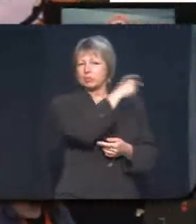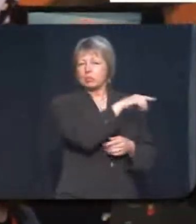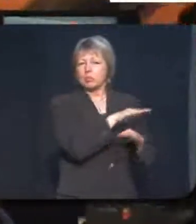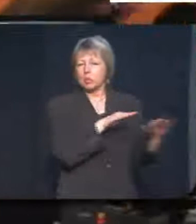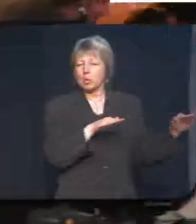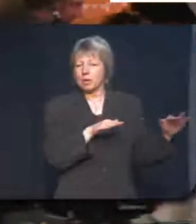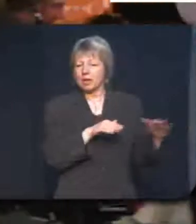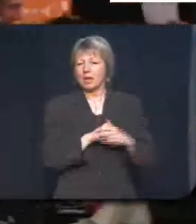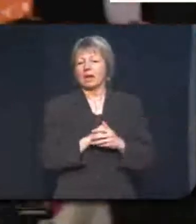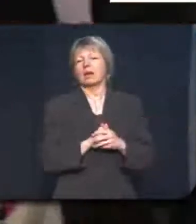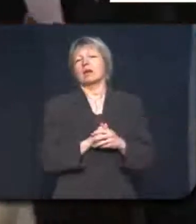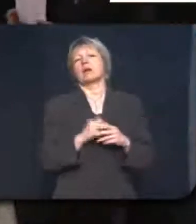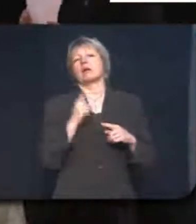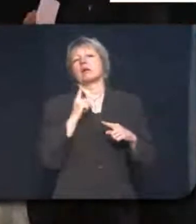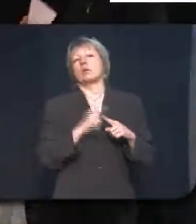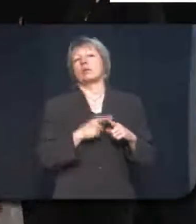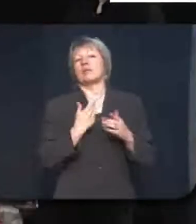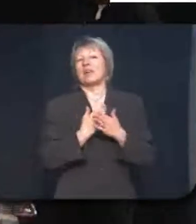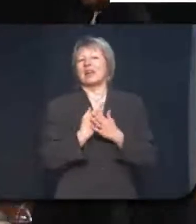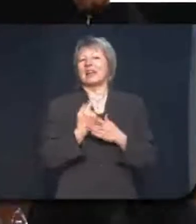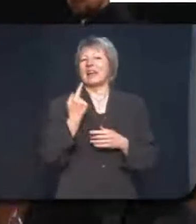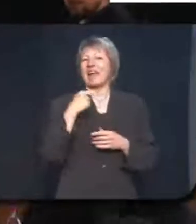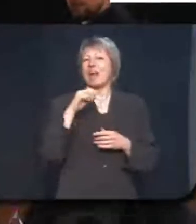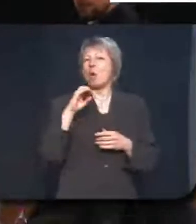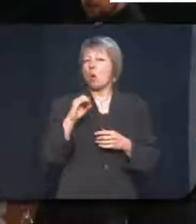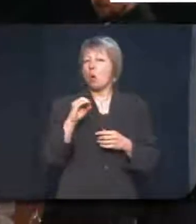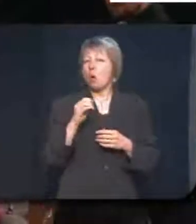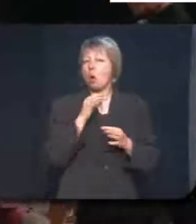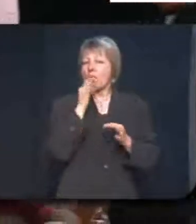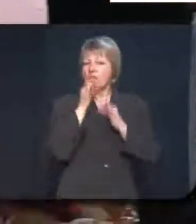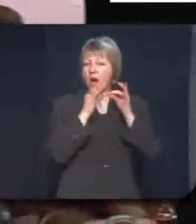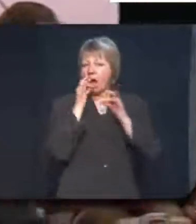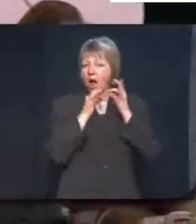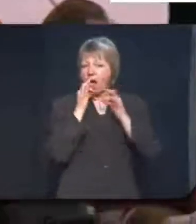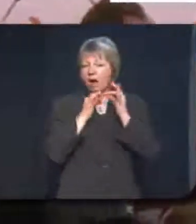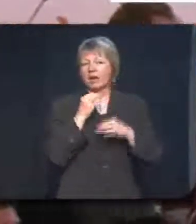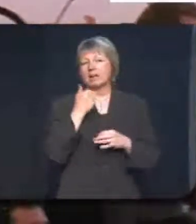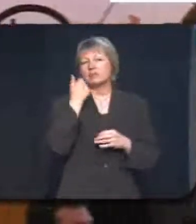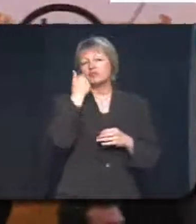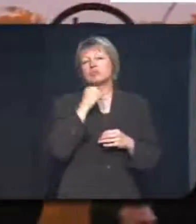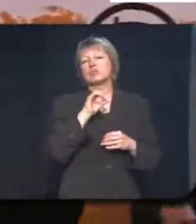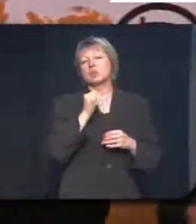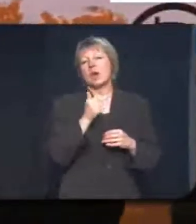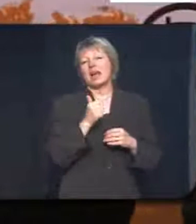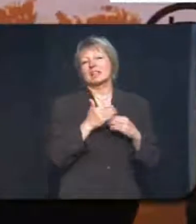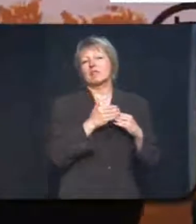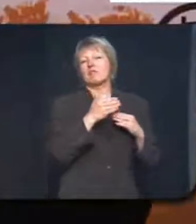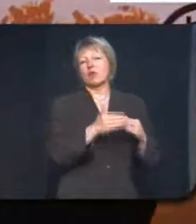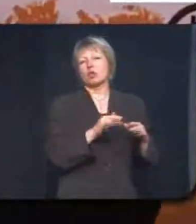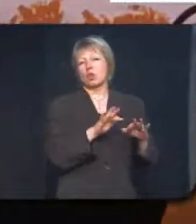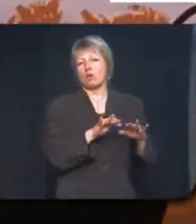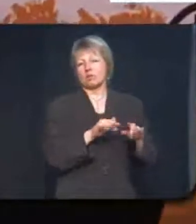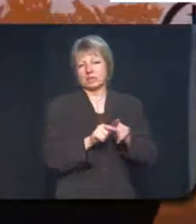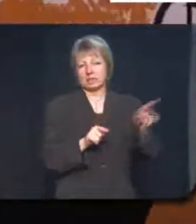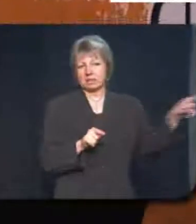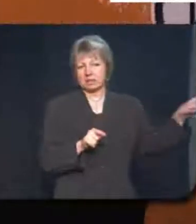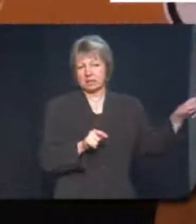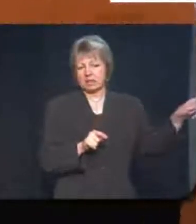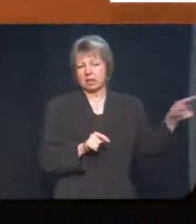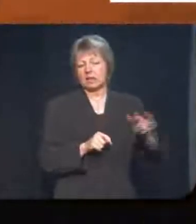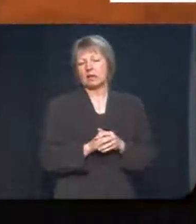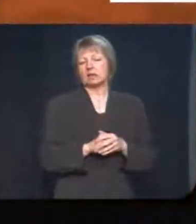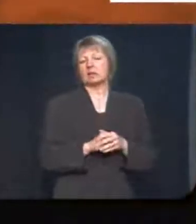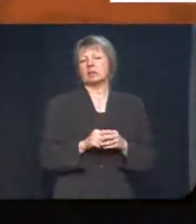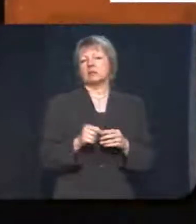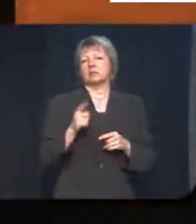Hinweis fragen wegen der GU so wie immer bitte erst ans front office und